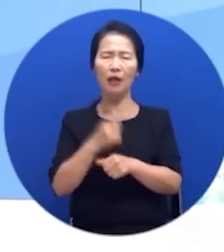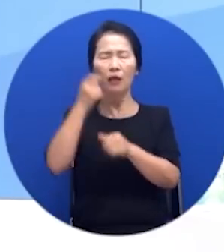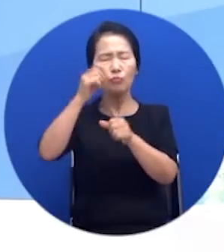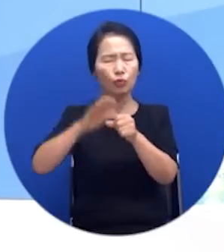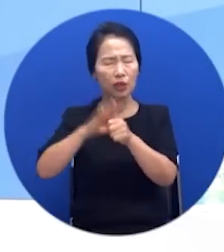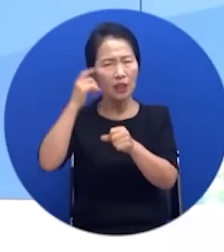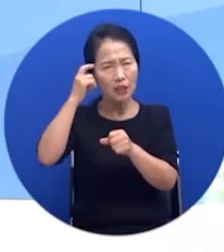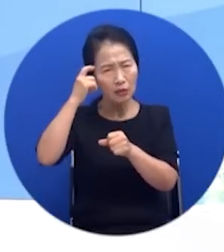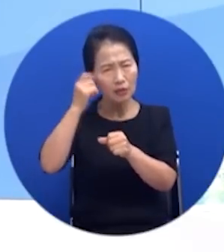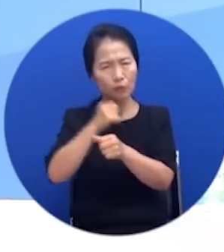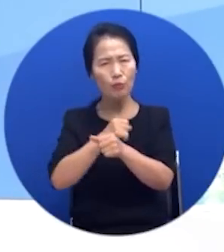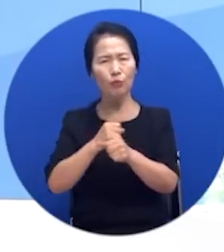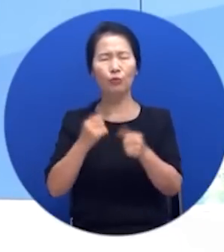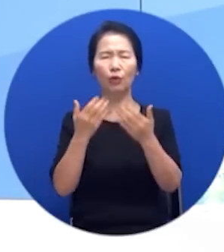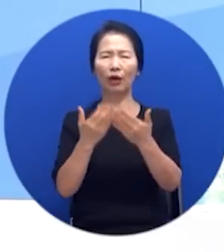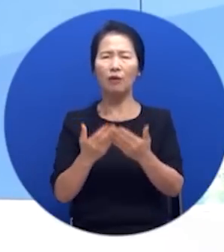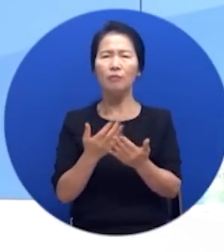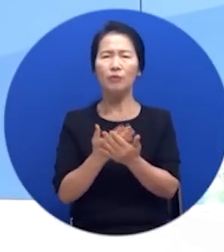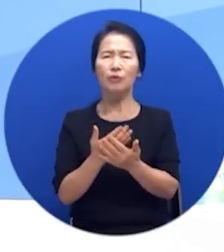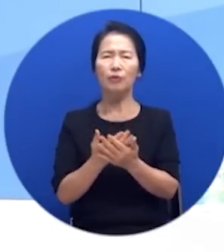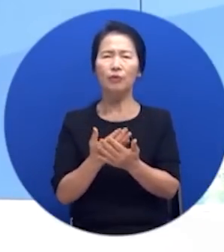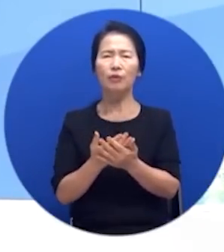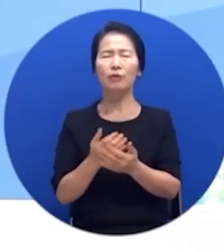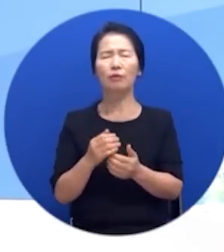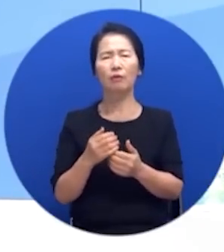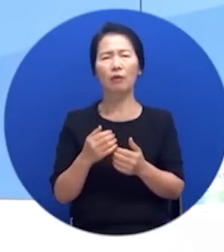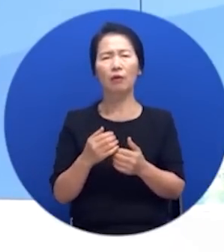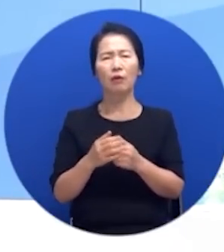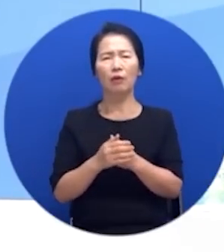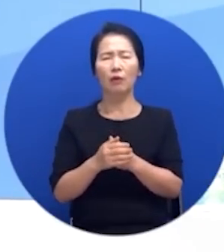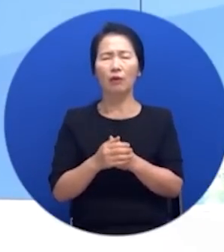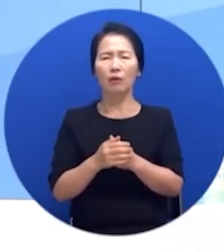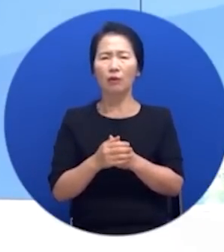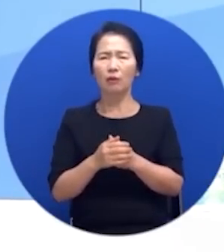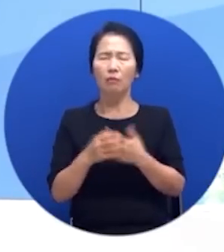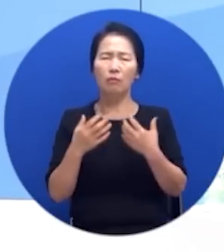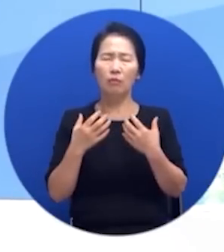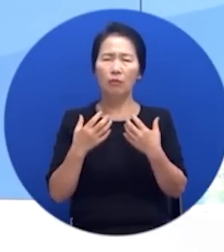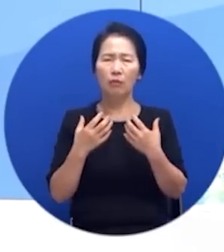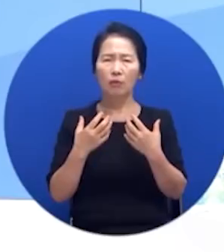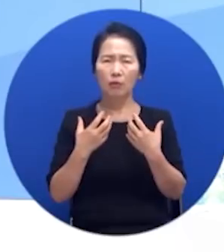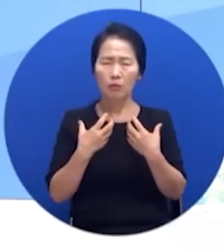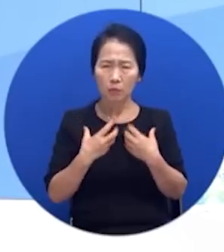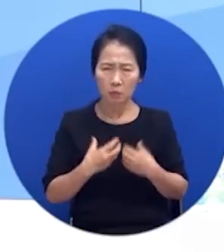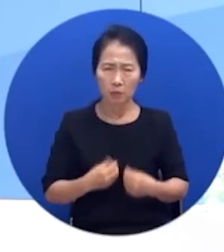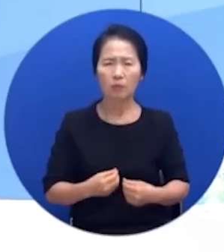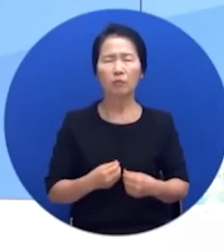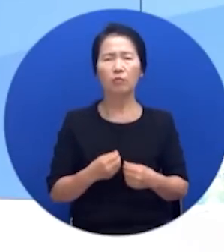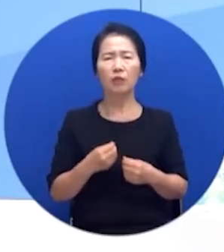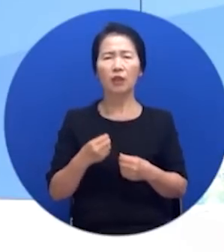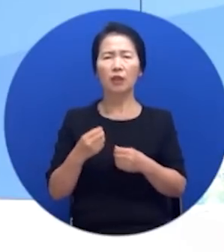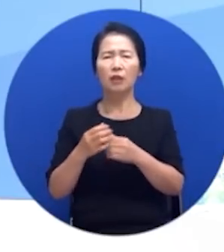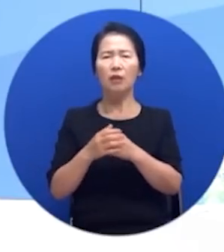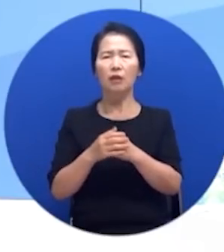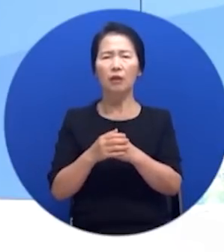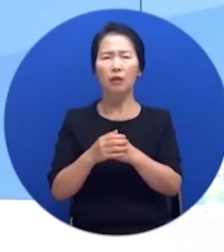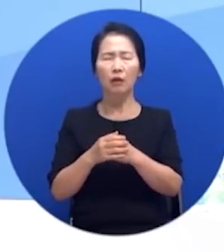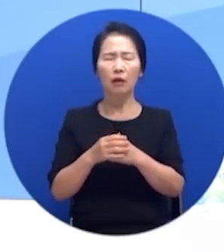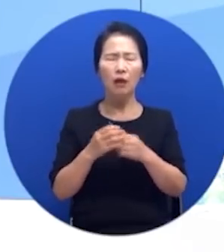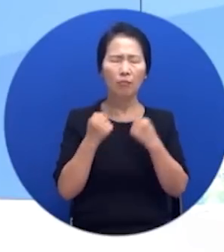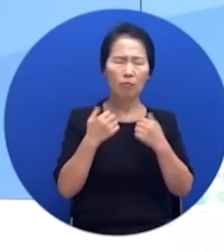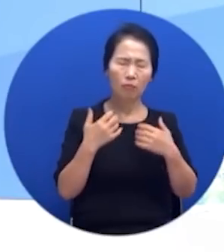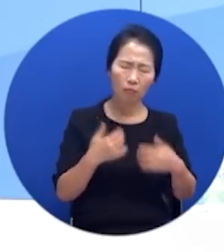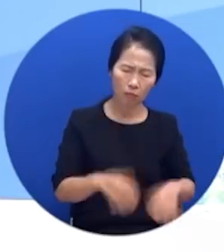용서하여 주시옵소서. 가난과 도탄에 빠져 강대국의 문호 개방 압력에 무기력하기만 했을